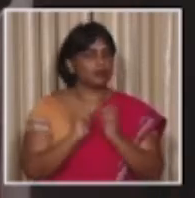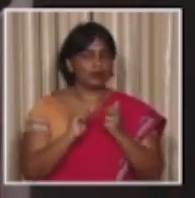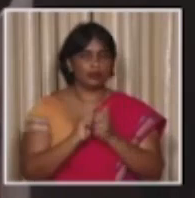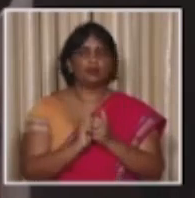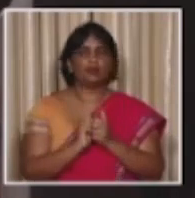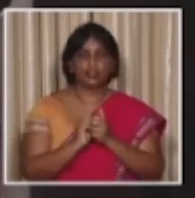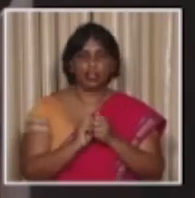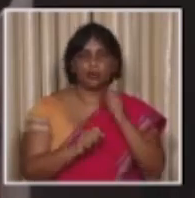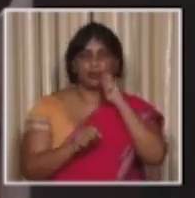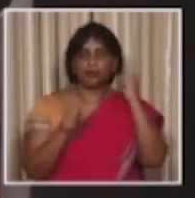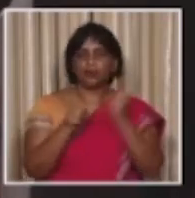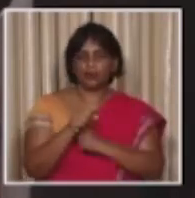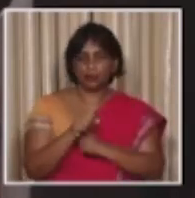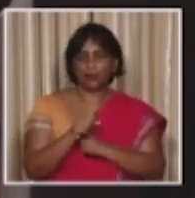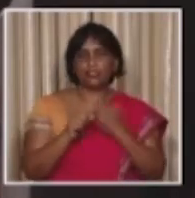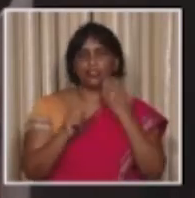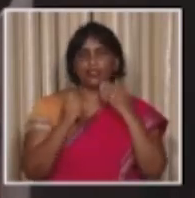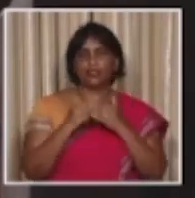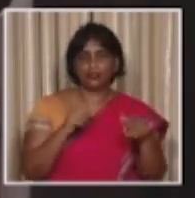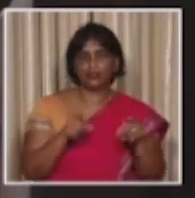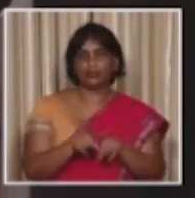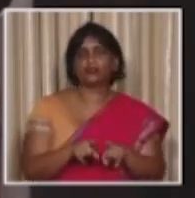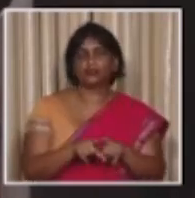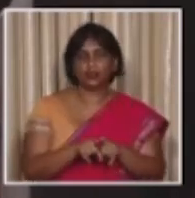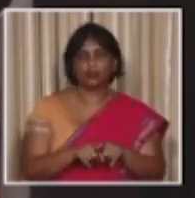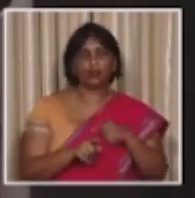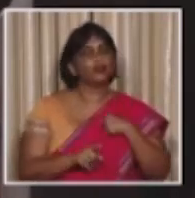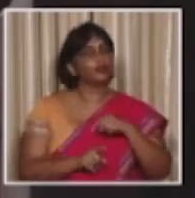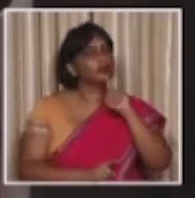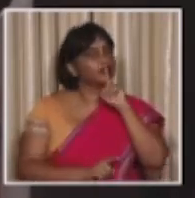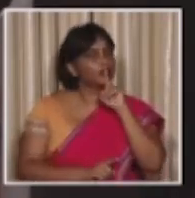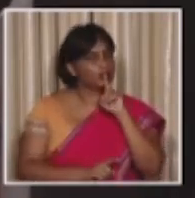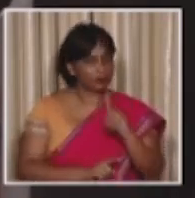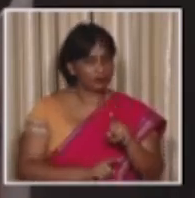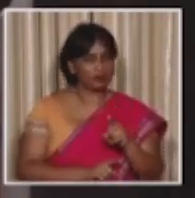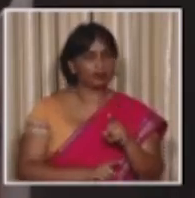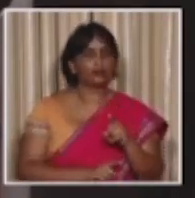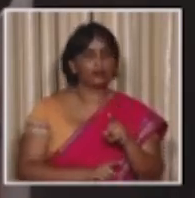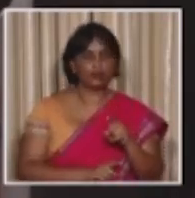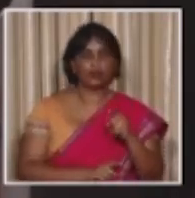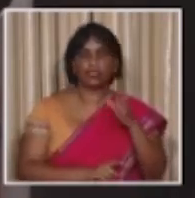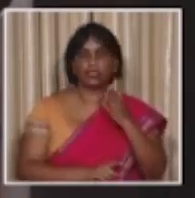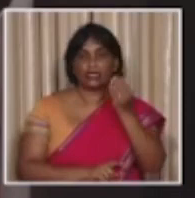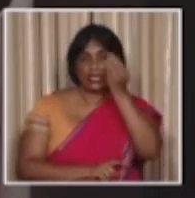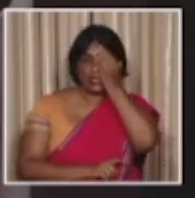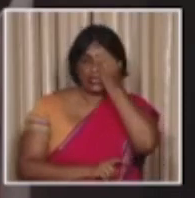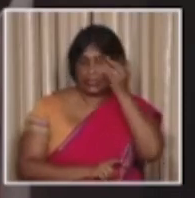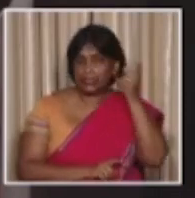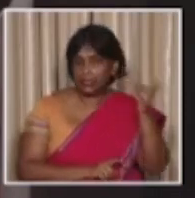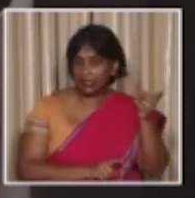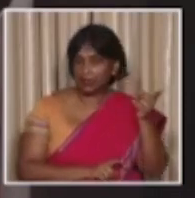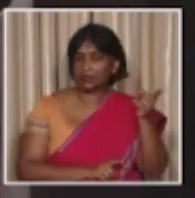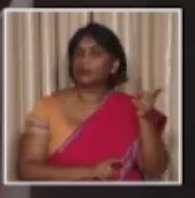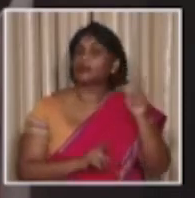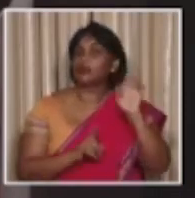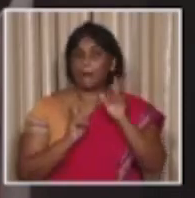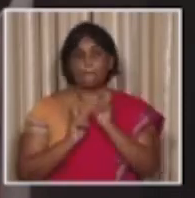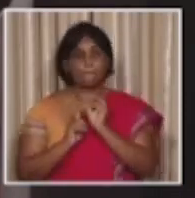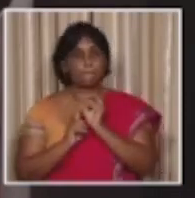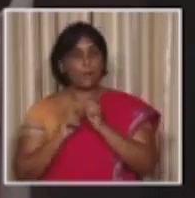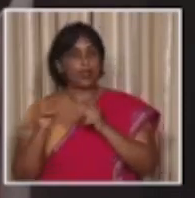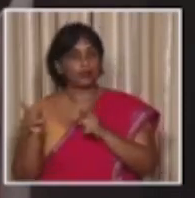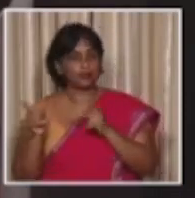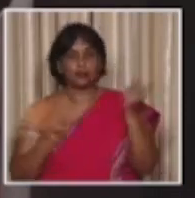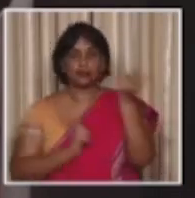මිනිස් ඝාතන සිදු වෙලා තිබෙනවා ඒ නිසා අපි ඉල්ලීමක් කරනවා විශේෂයෙන්ම ඊශ්‍රායලෙන් සහ ඒ පලස්තීන